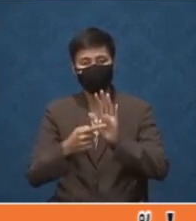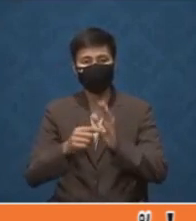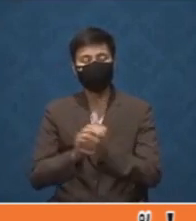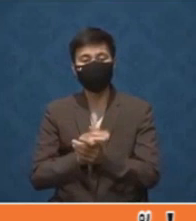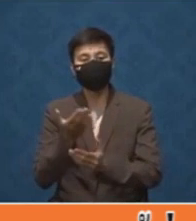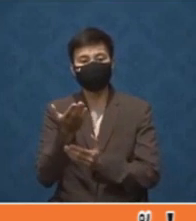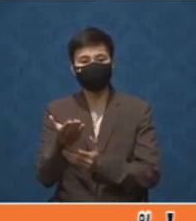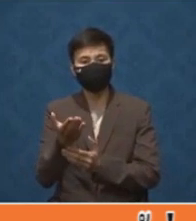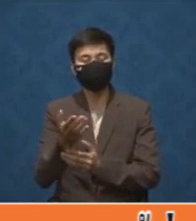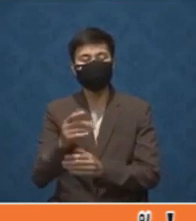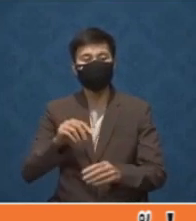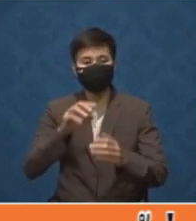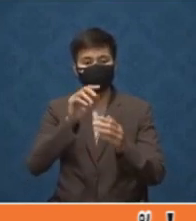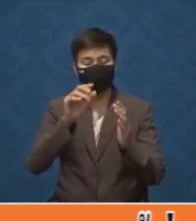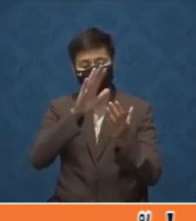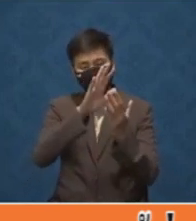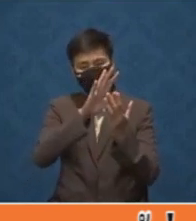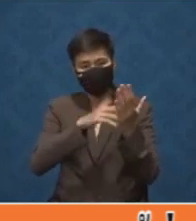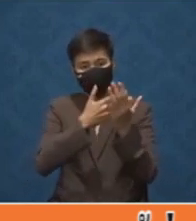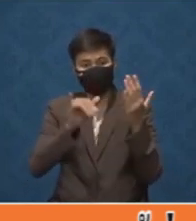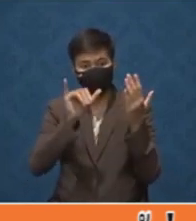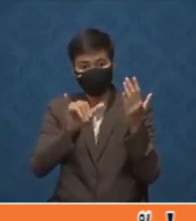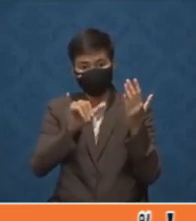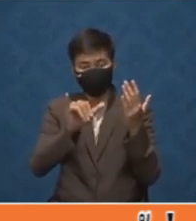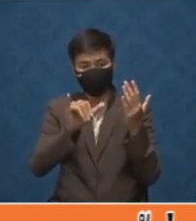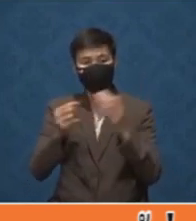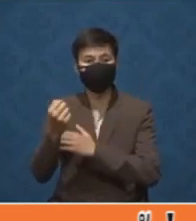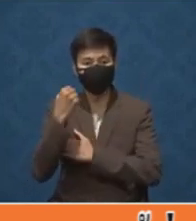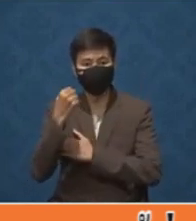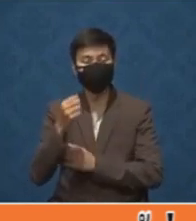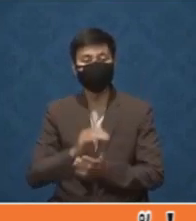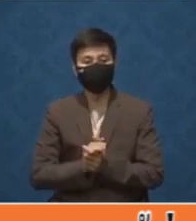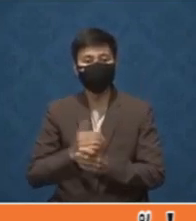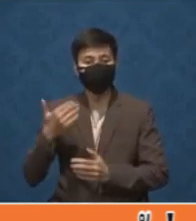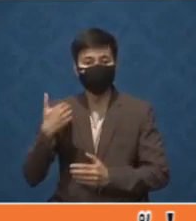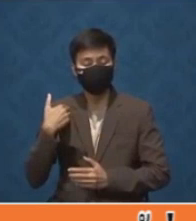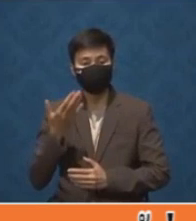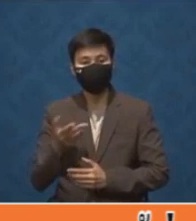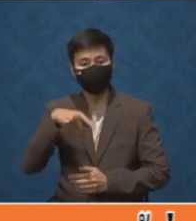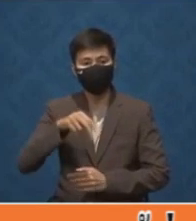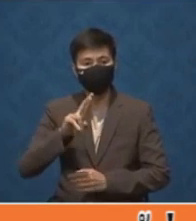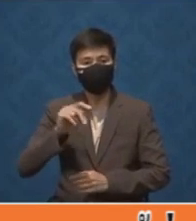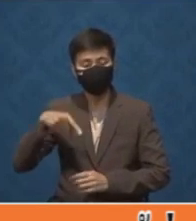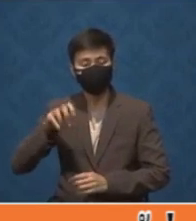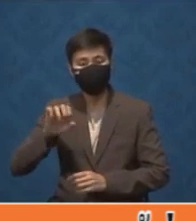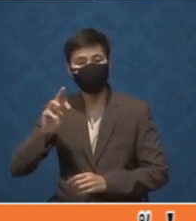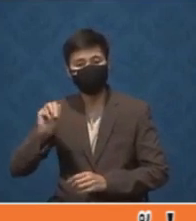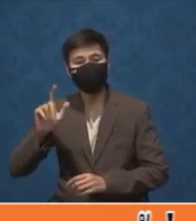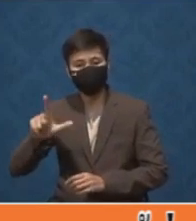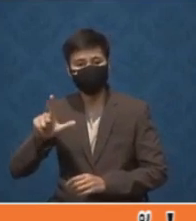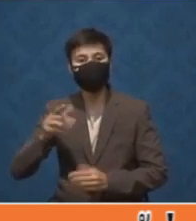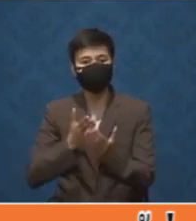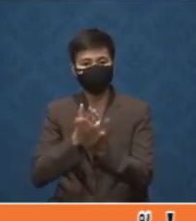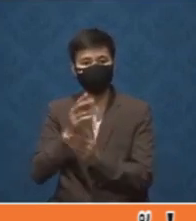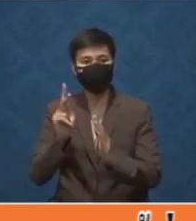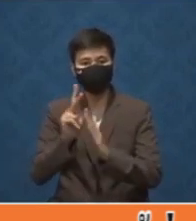งมีผู้แทนจากสำนักงานคณะกรรมการกฤษฎีกาคือท่านพรพิมลสำลิดผ่องผู้อำนวยการฝ่ายกฎหมาย